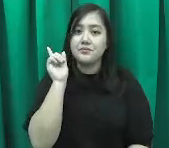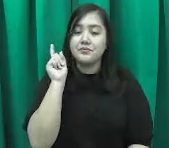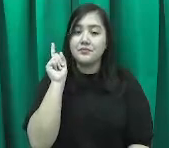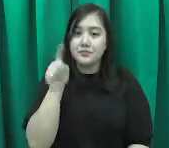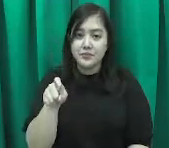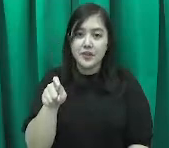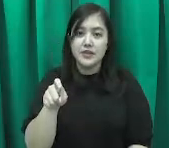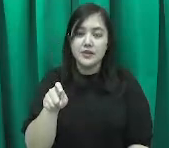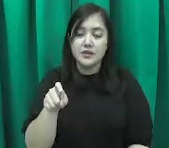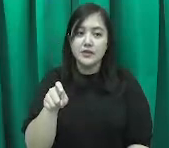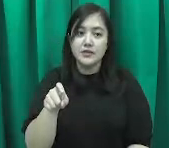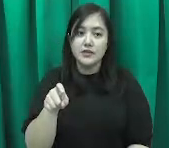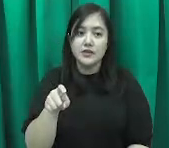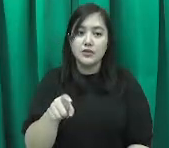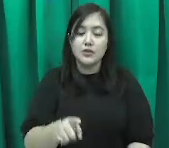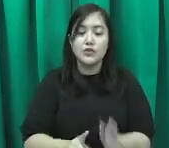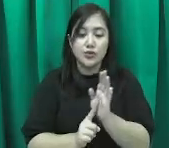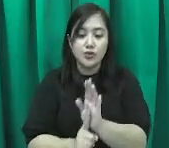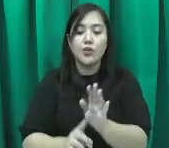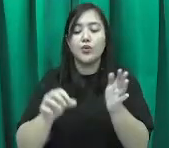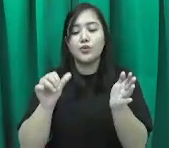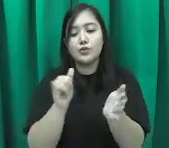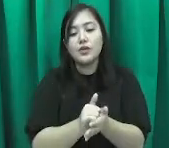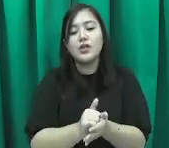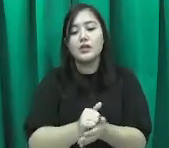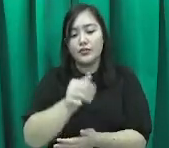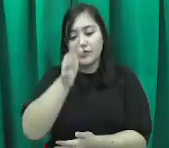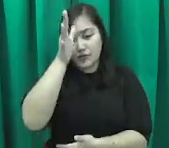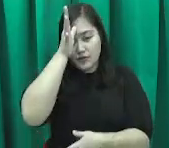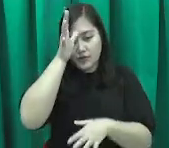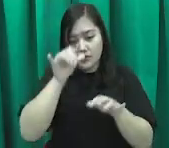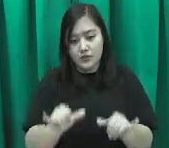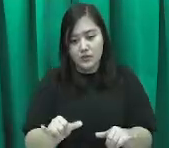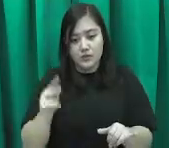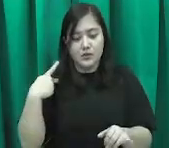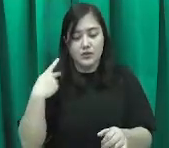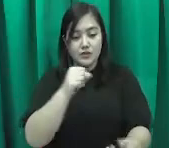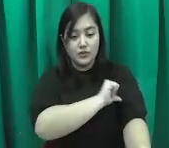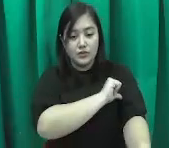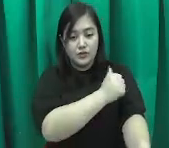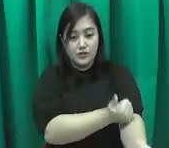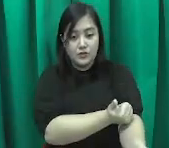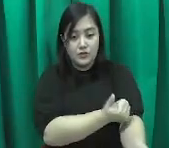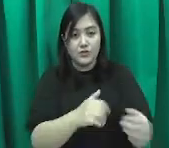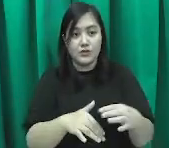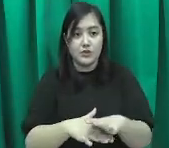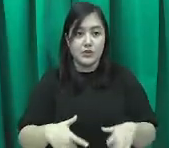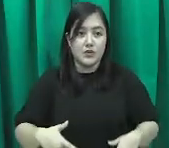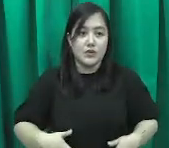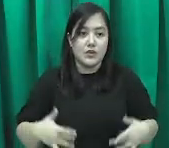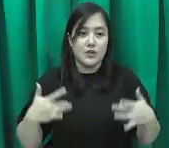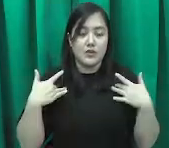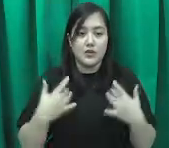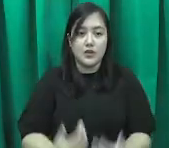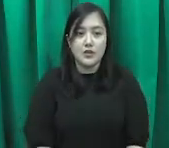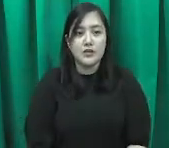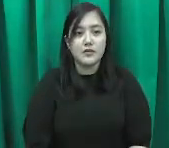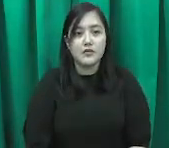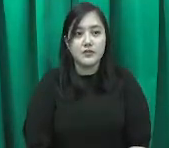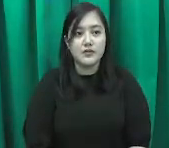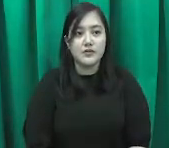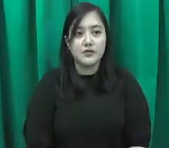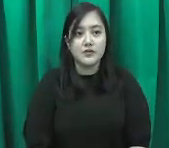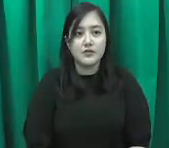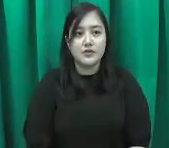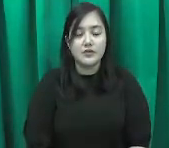pa rin ang authority. Tsaka ito yung time na may opportunity yung wife na magbida-bida doon sa bahay. Kasi nga wala